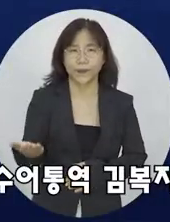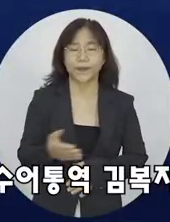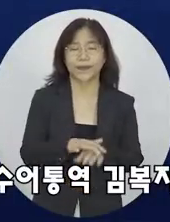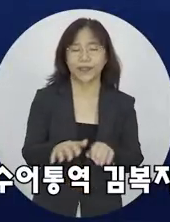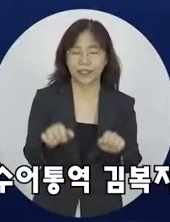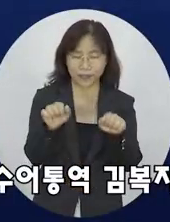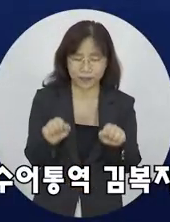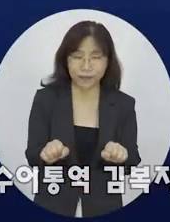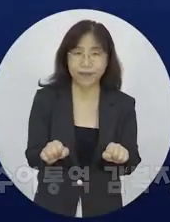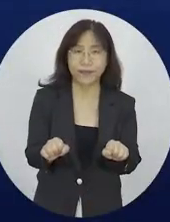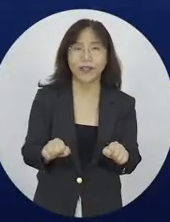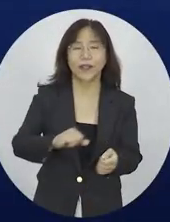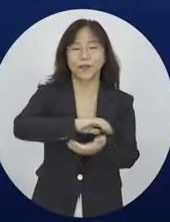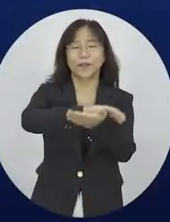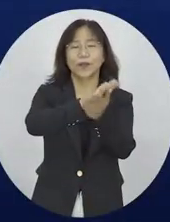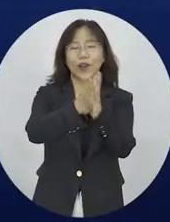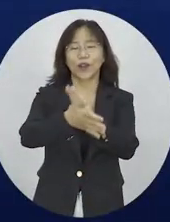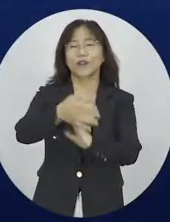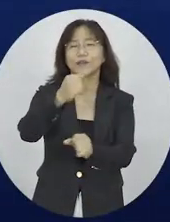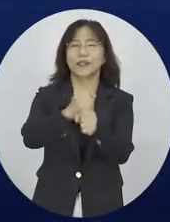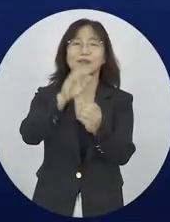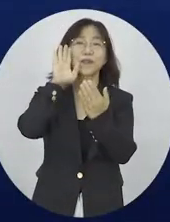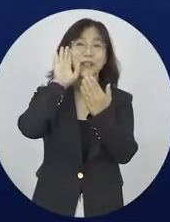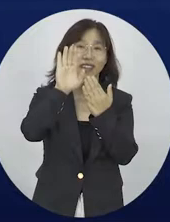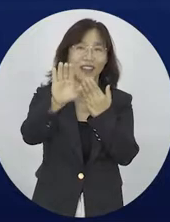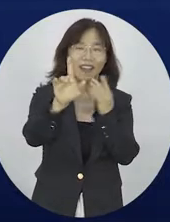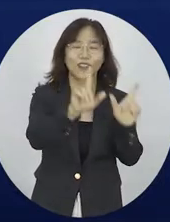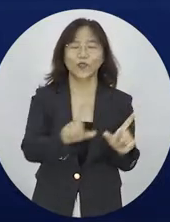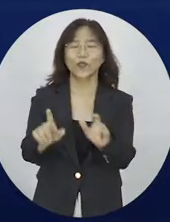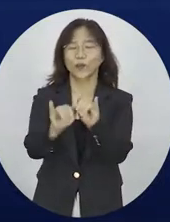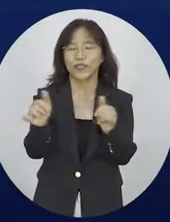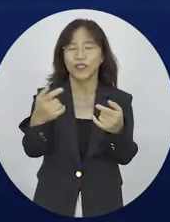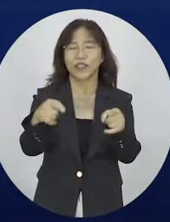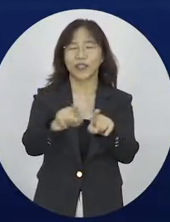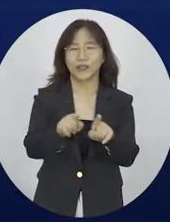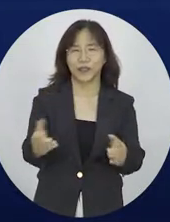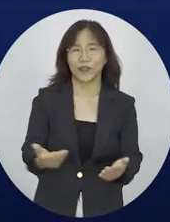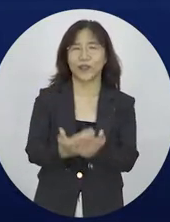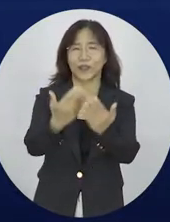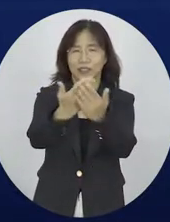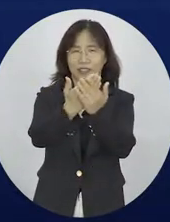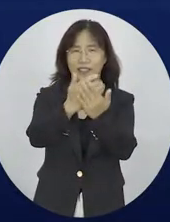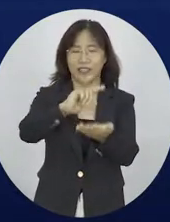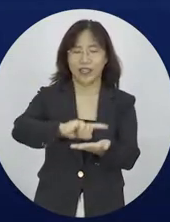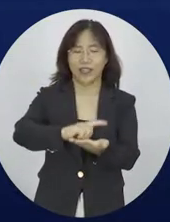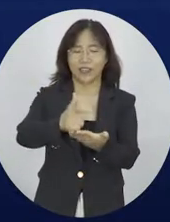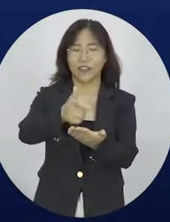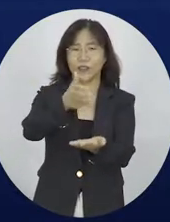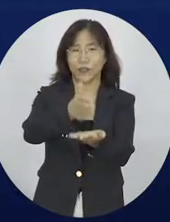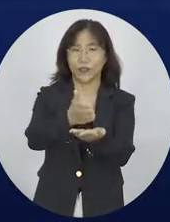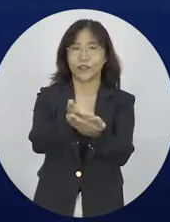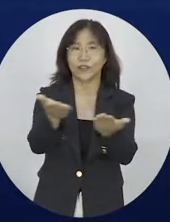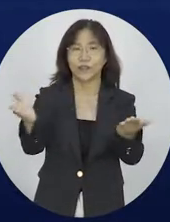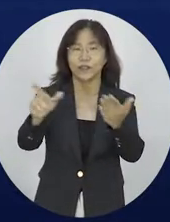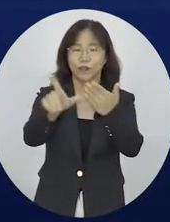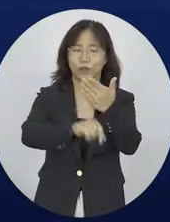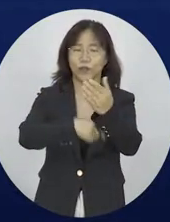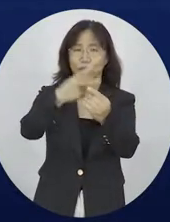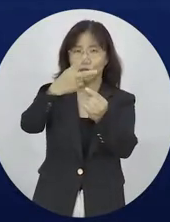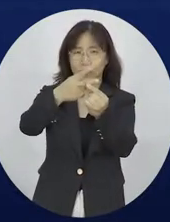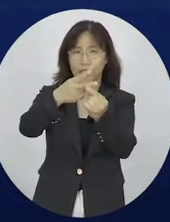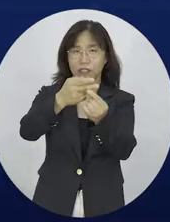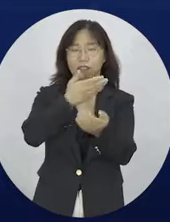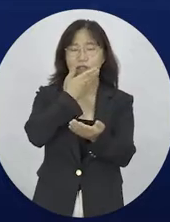국민 여러분 안녕하십니까. 변화로 만드는 미래, 국민과 도약하는 강서, 아이강서TV 김민주입니다. 9월 둘째